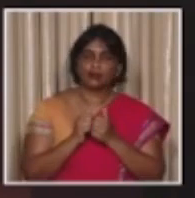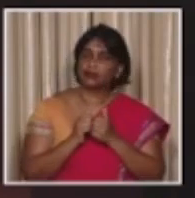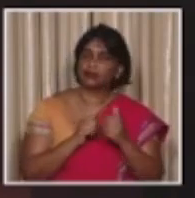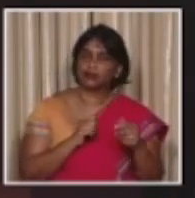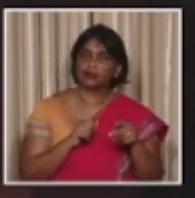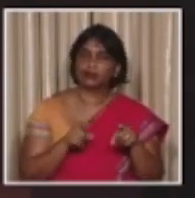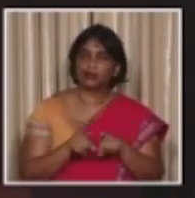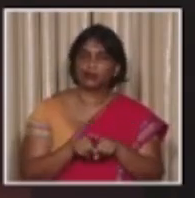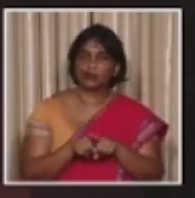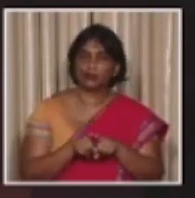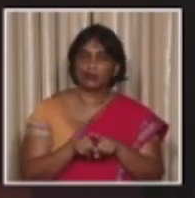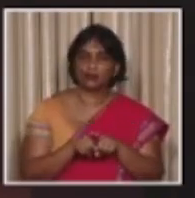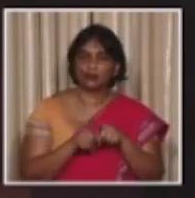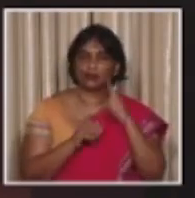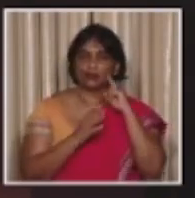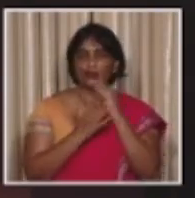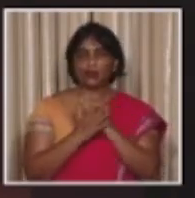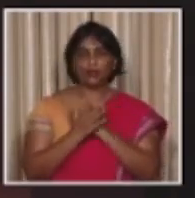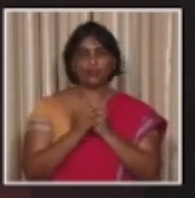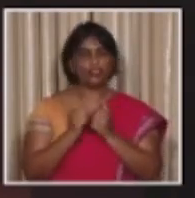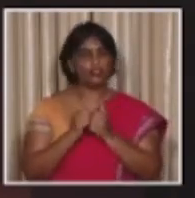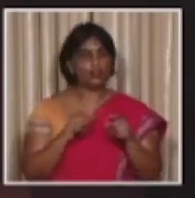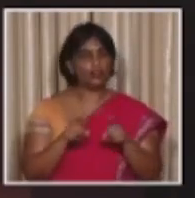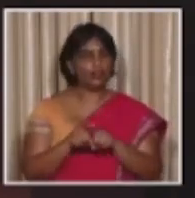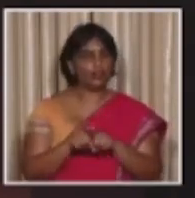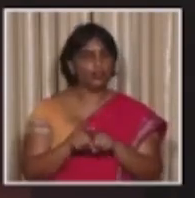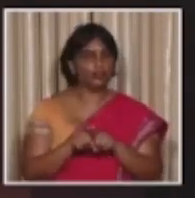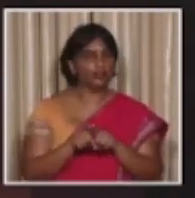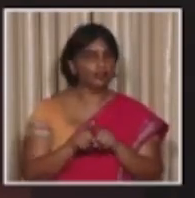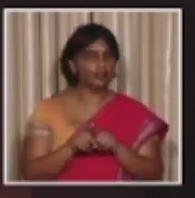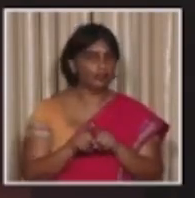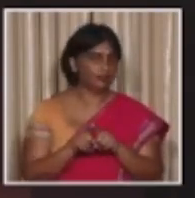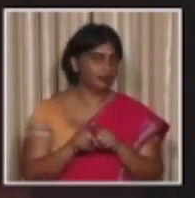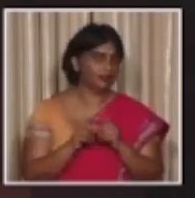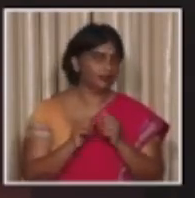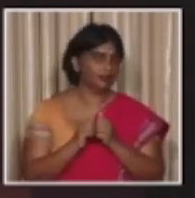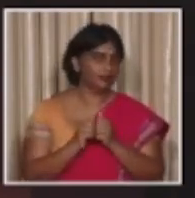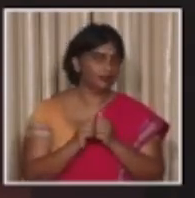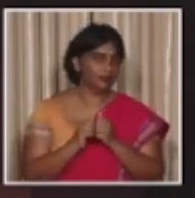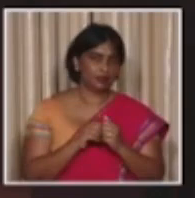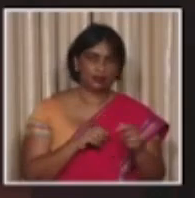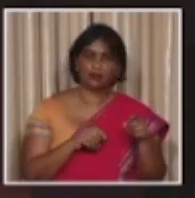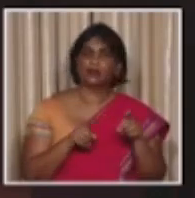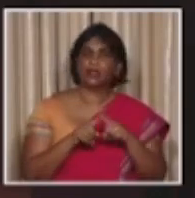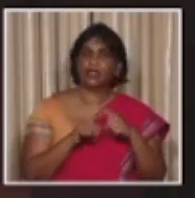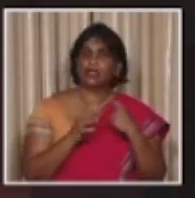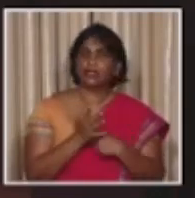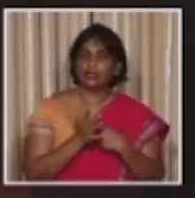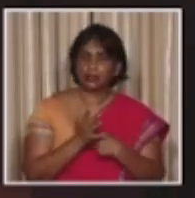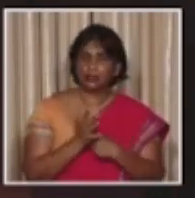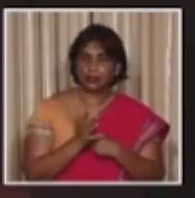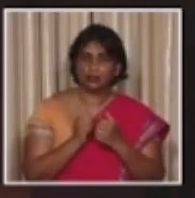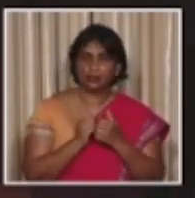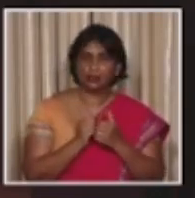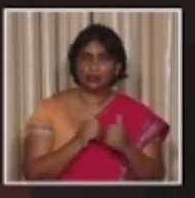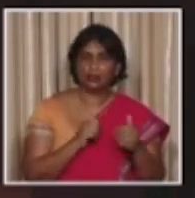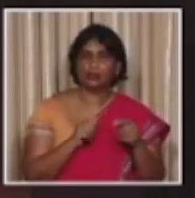පරසංගස්වැව වැලිකන්ද කොට්ටුකච්චිය වීරවිල රිදියගම නිකවරටිය